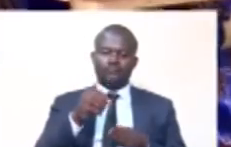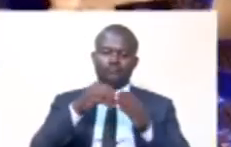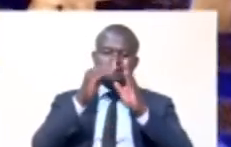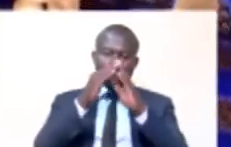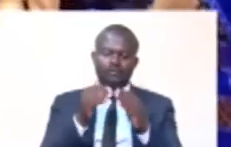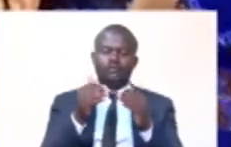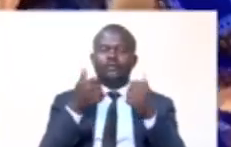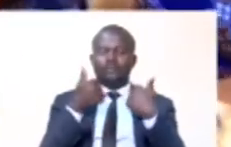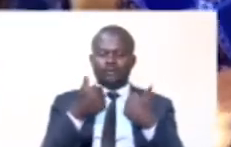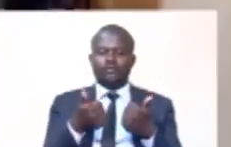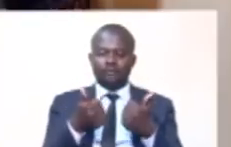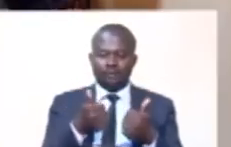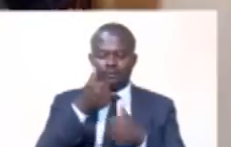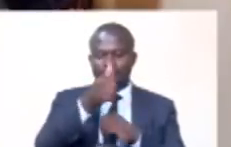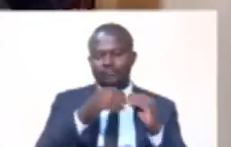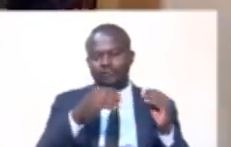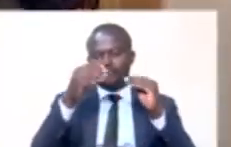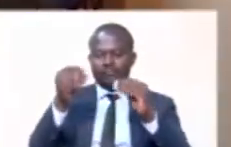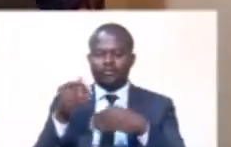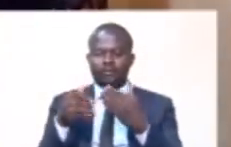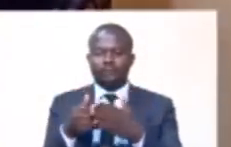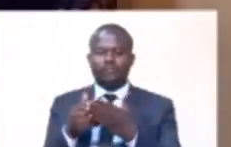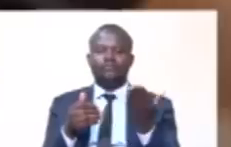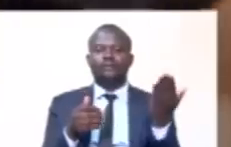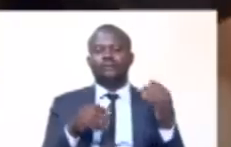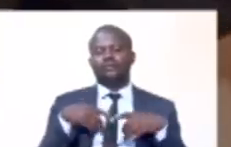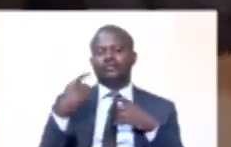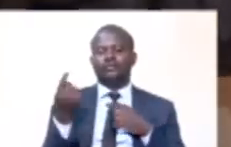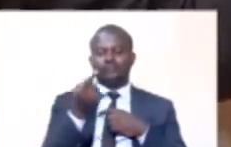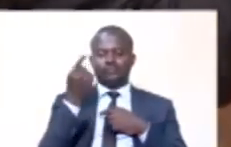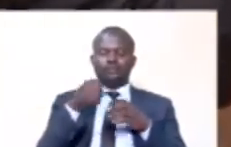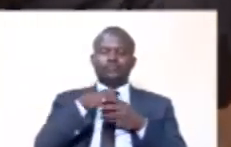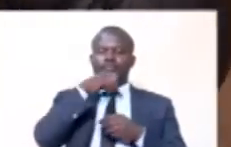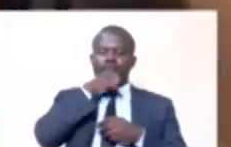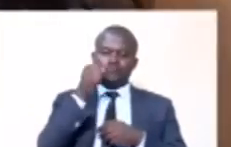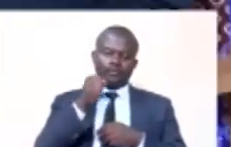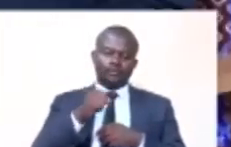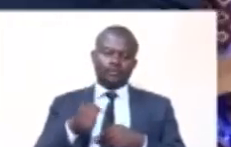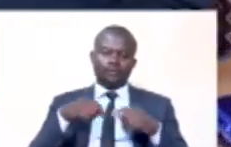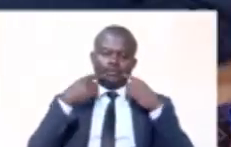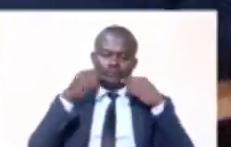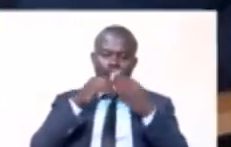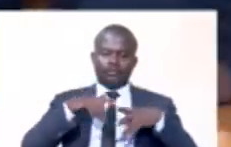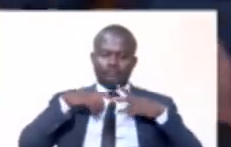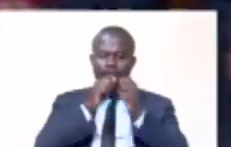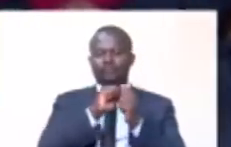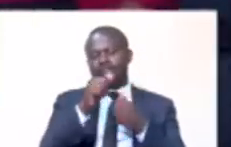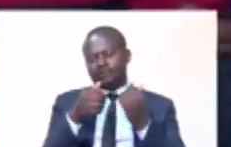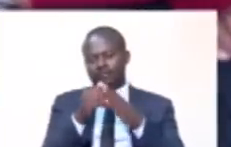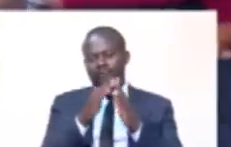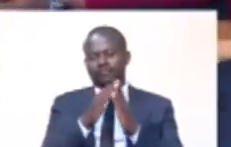igezweho nyuma yo kwimurwa mu manegeka aho bari batuye bonyine. Uyu musaza avuga ko gutuzwa hamwe n'abandi ku mudugudu